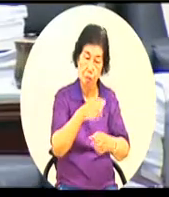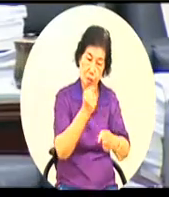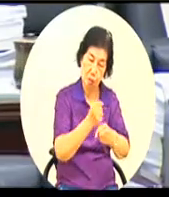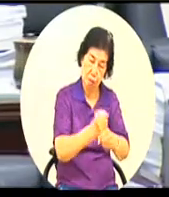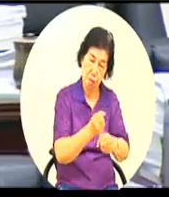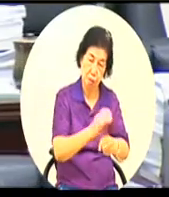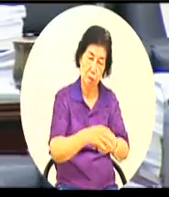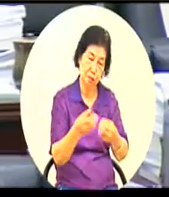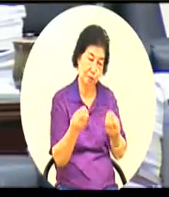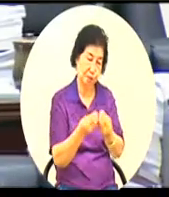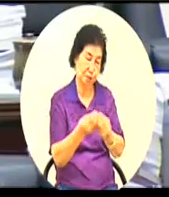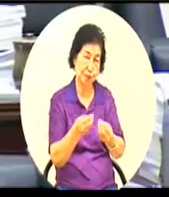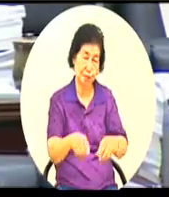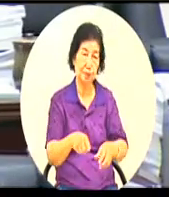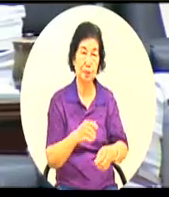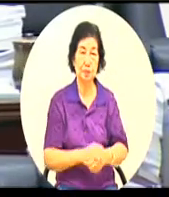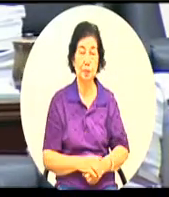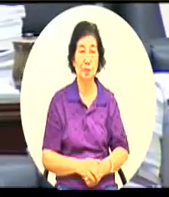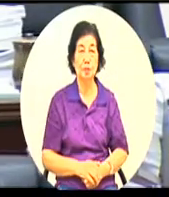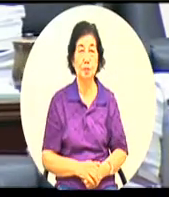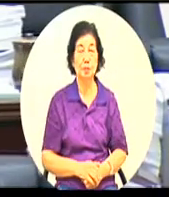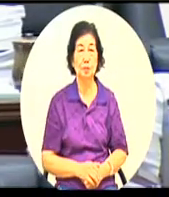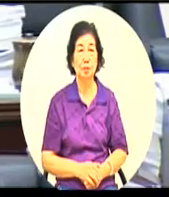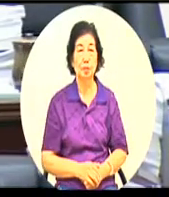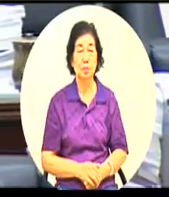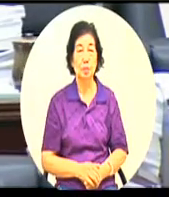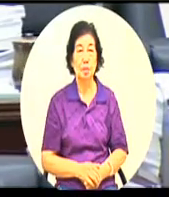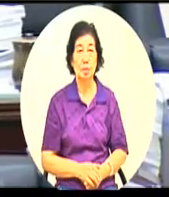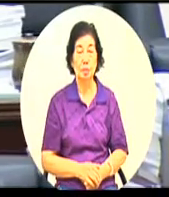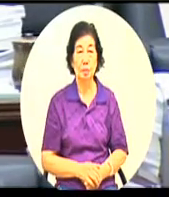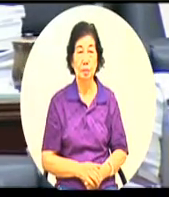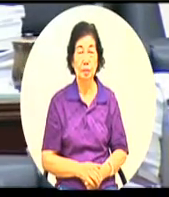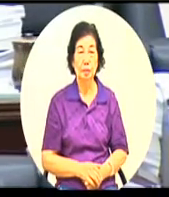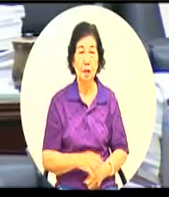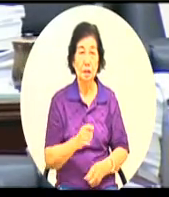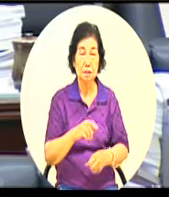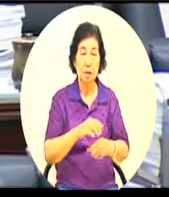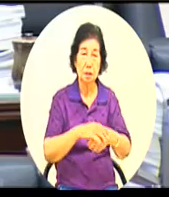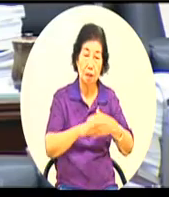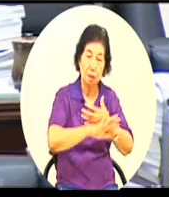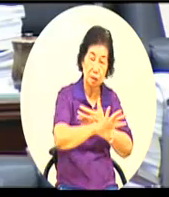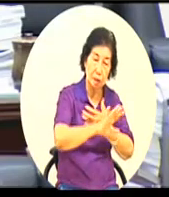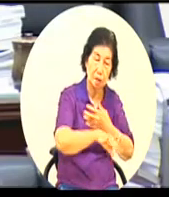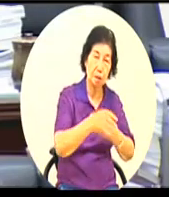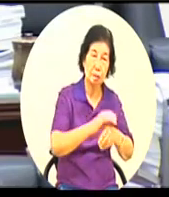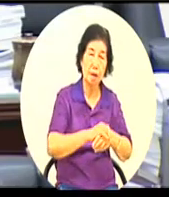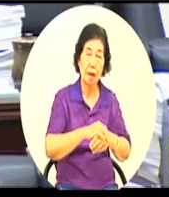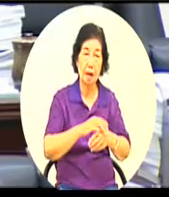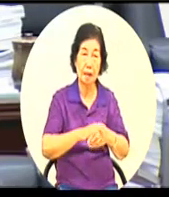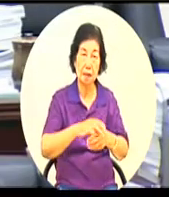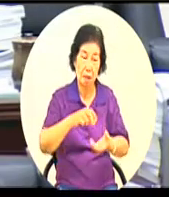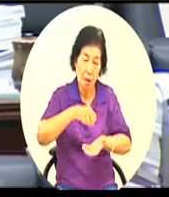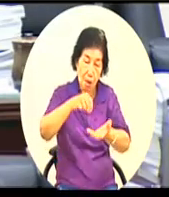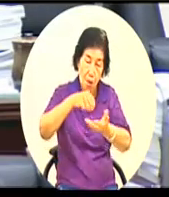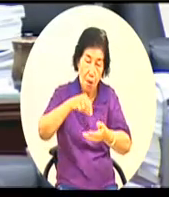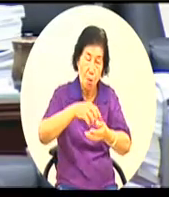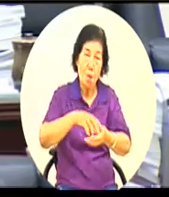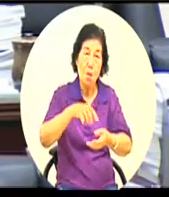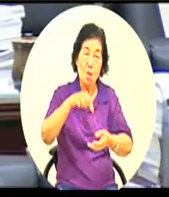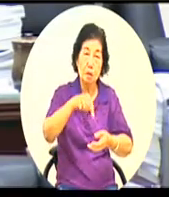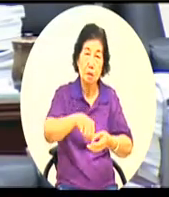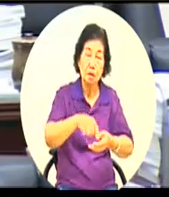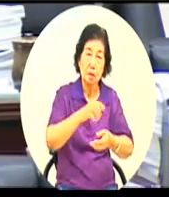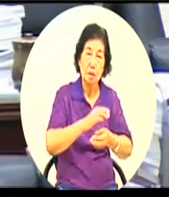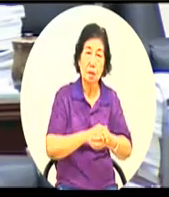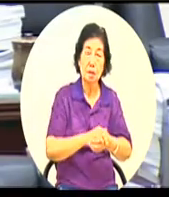这种工课唔做，啊，你来甲放烟花，外口哩讲啊，讲你若无8000后1亿，都若无